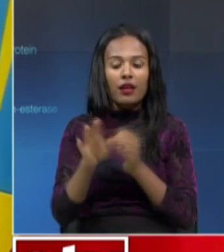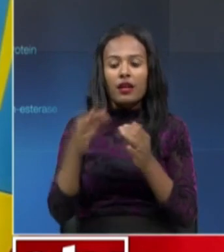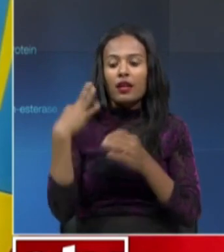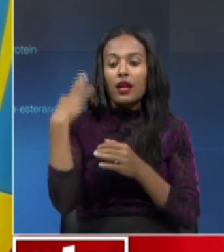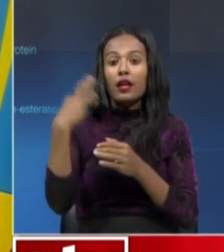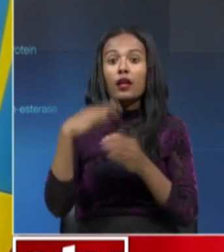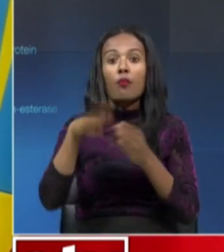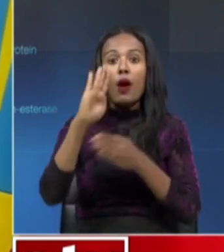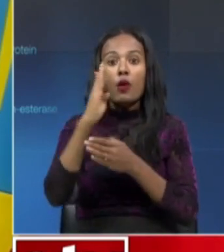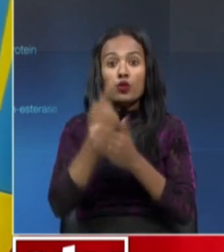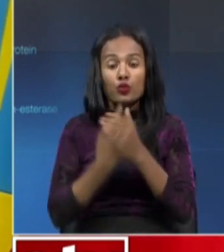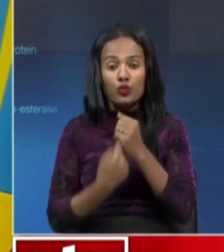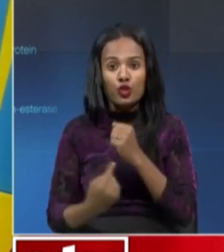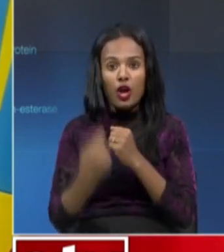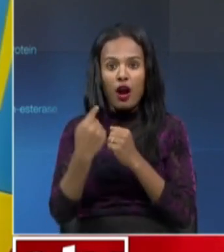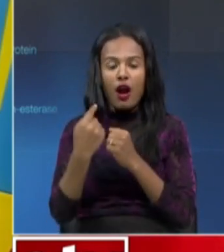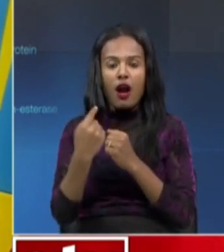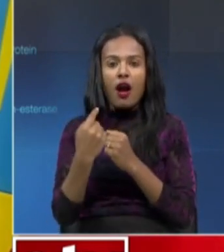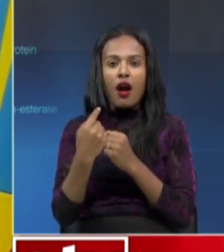ባንኮች ብቻ